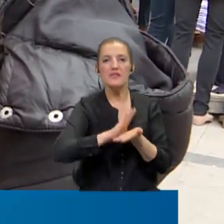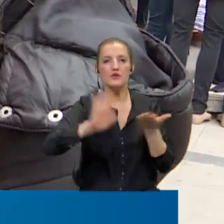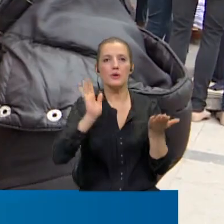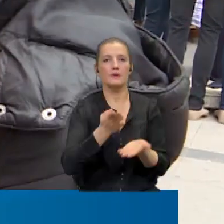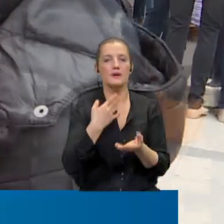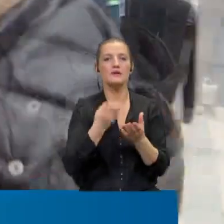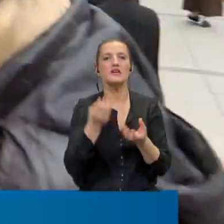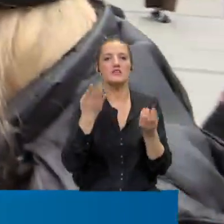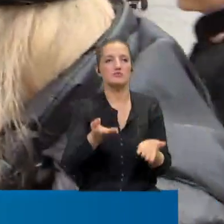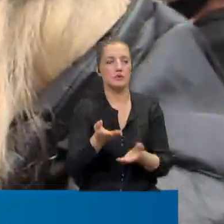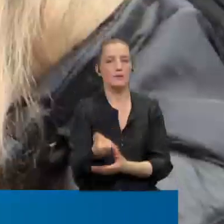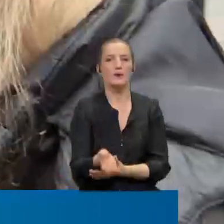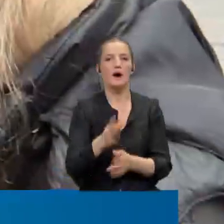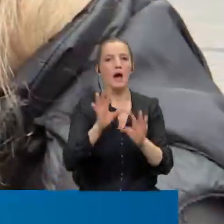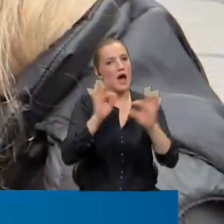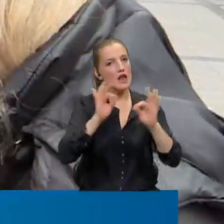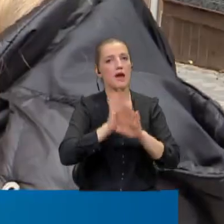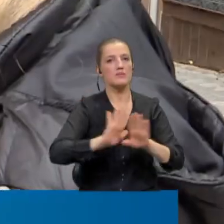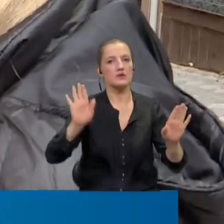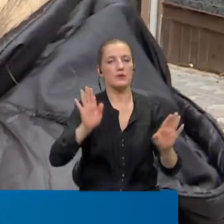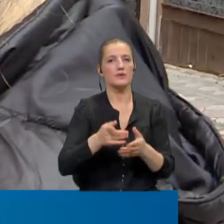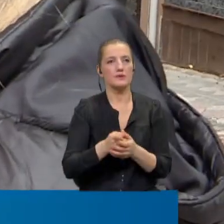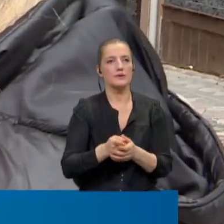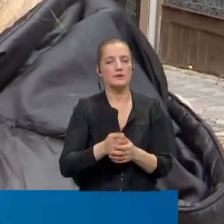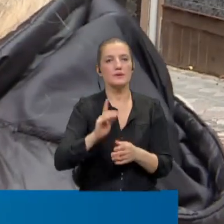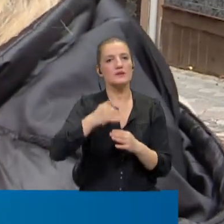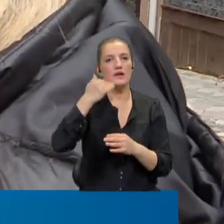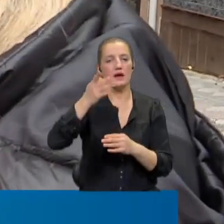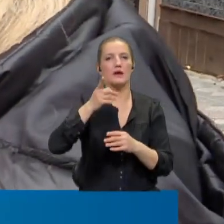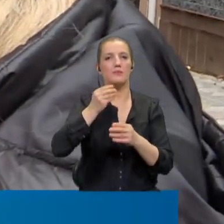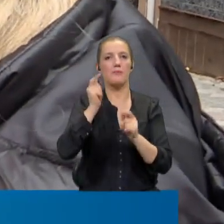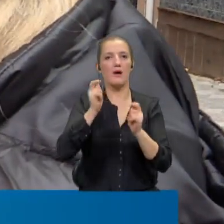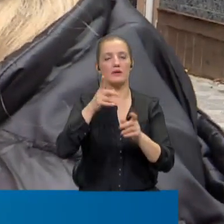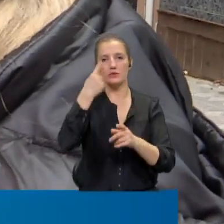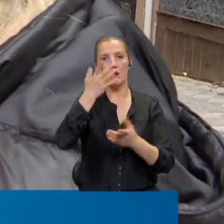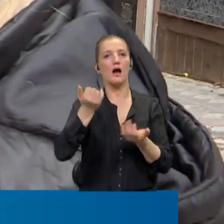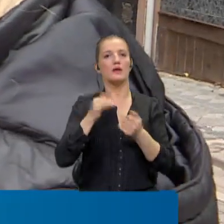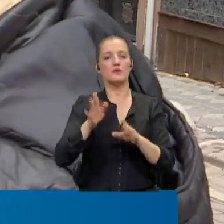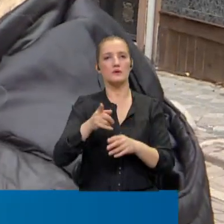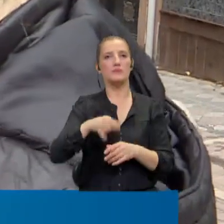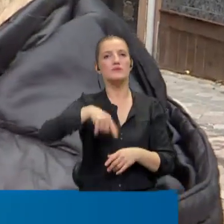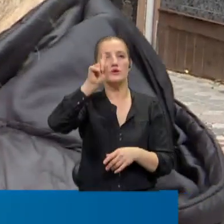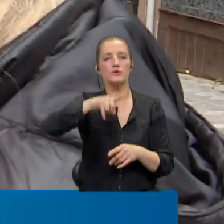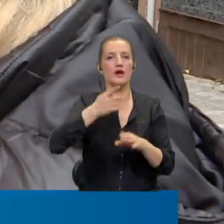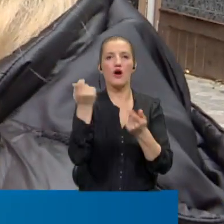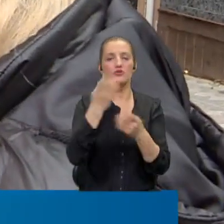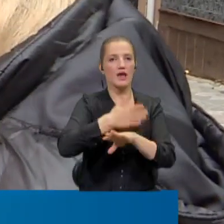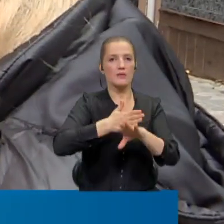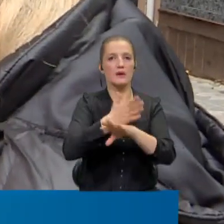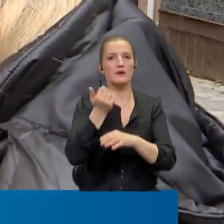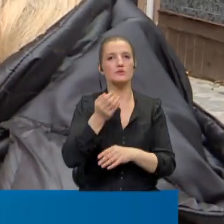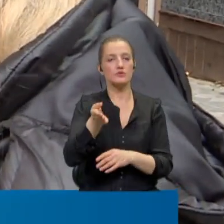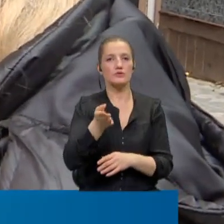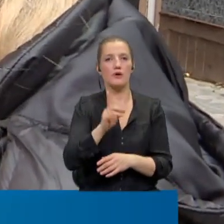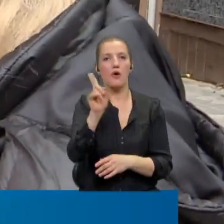bitiyor Geçemiyorum ben erken bitiyor bakalım şifalı olduğu için alamıyoruz bu ünlü kaç tane ekmek alıyorsun